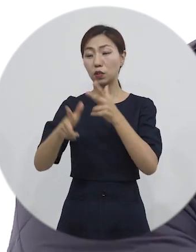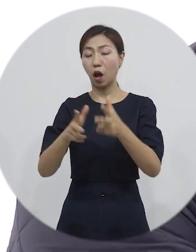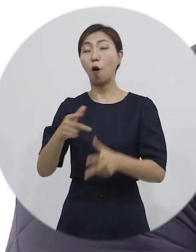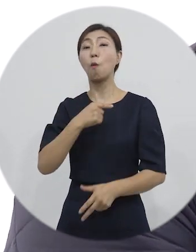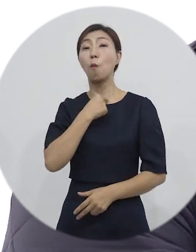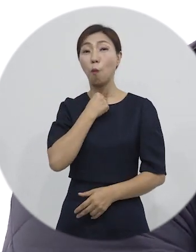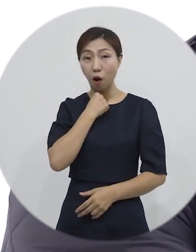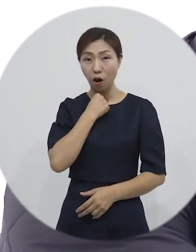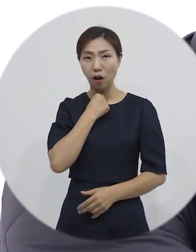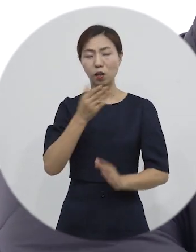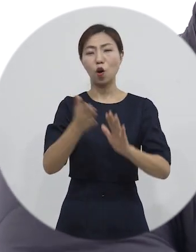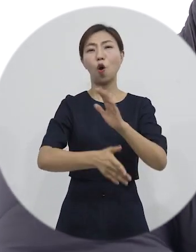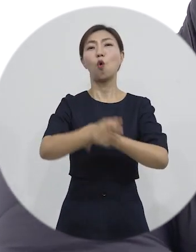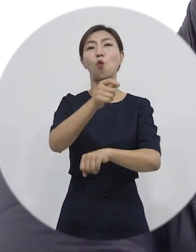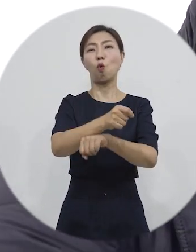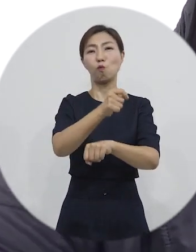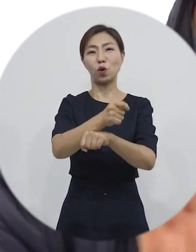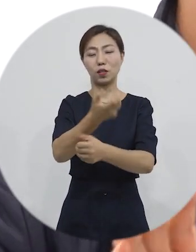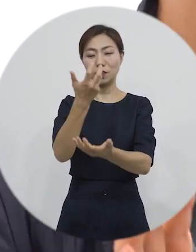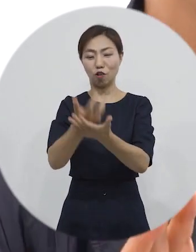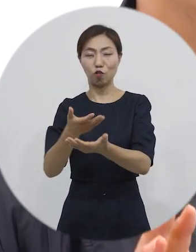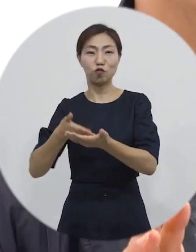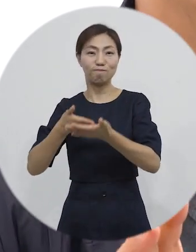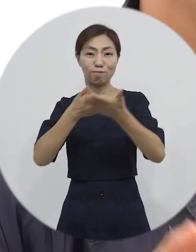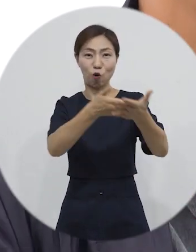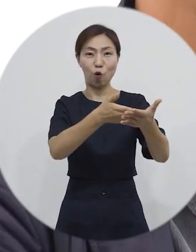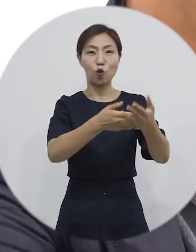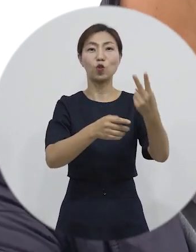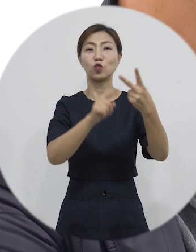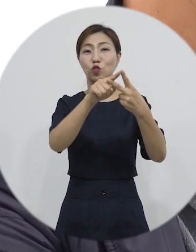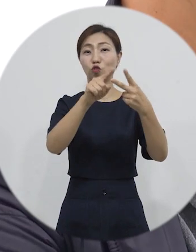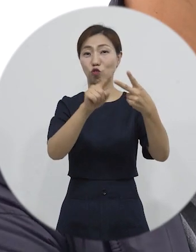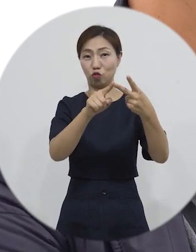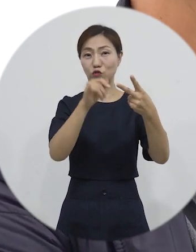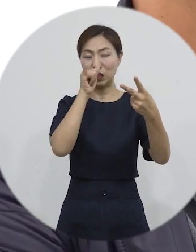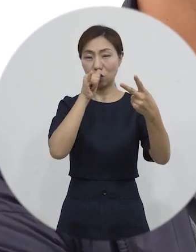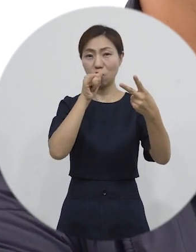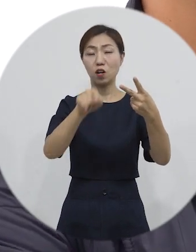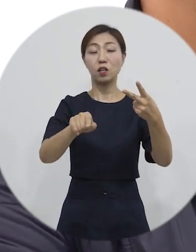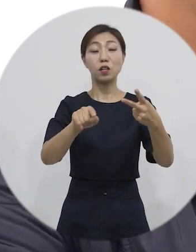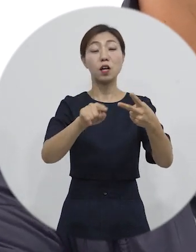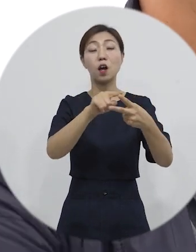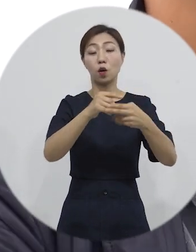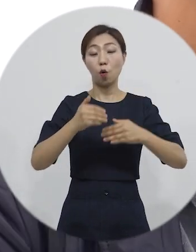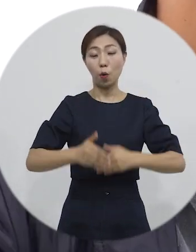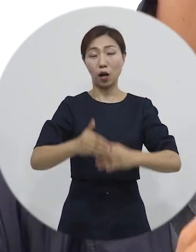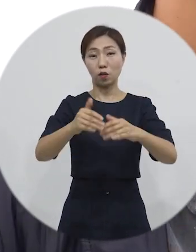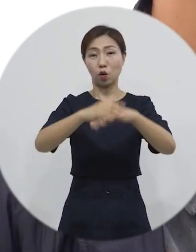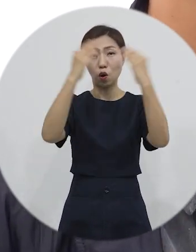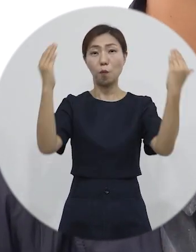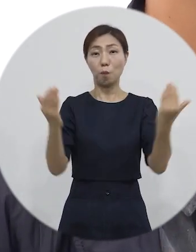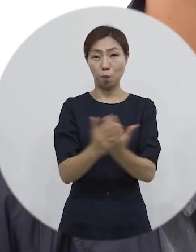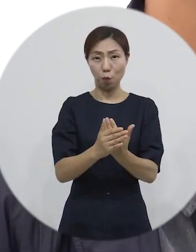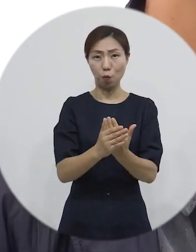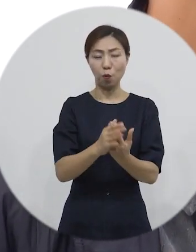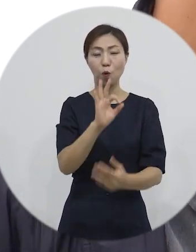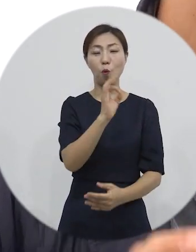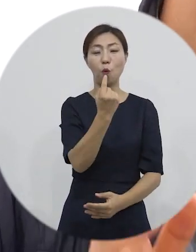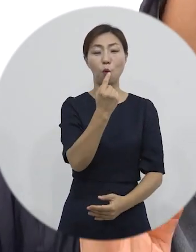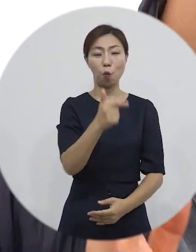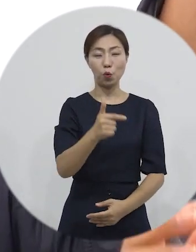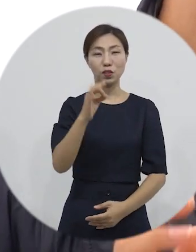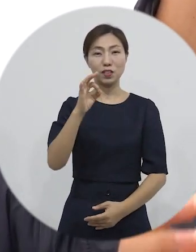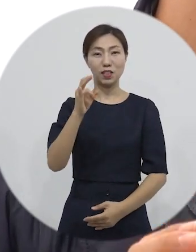사업부서의 공무원을 독자로 하고 있는 의견서인 거죠. 이게 이제 온예산 과정입니다. 그리고 또 하나의 한 축으로